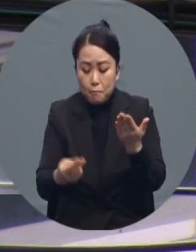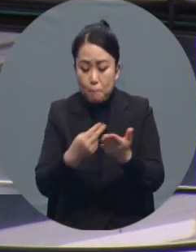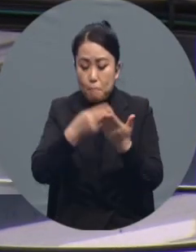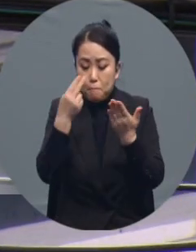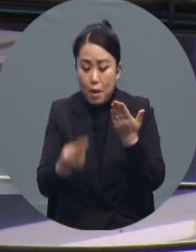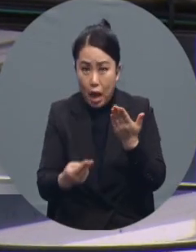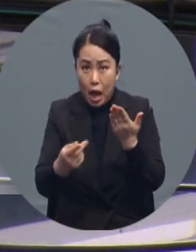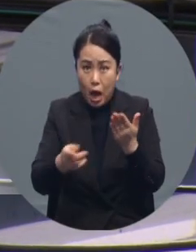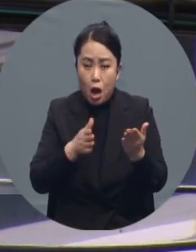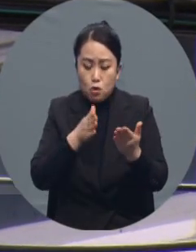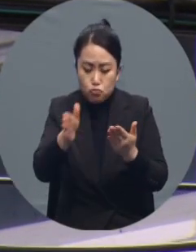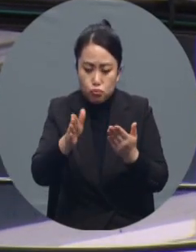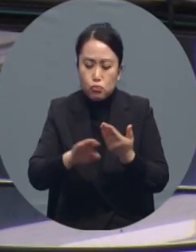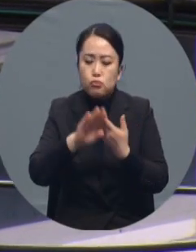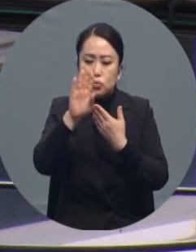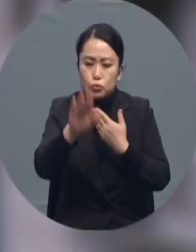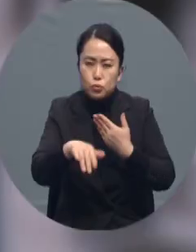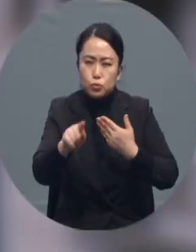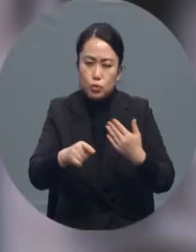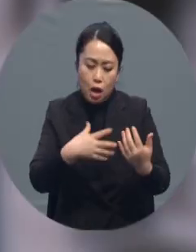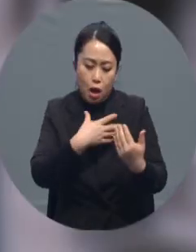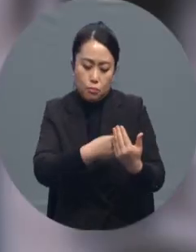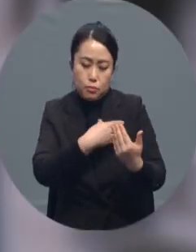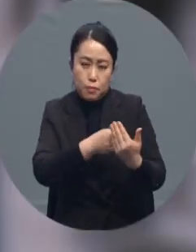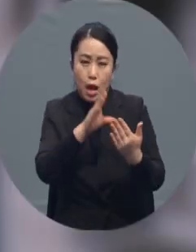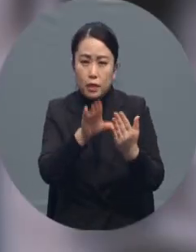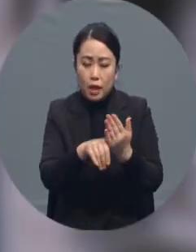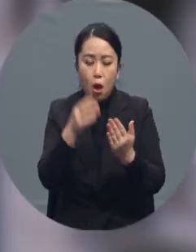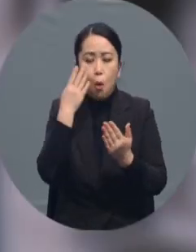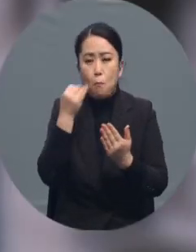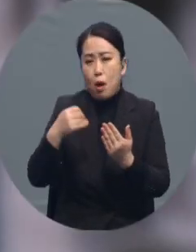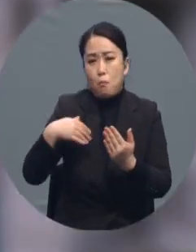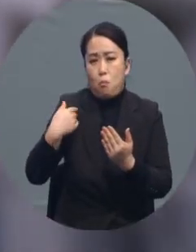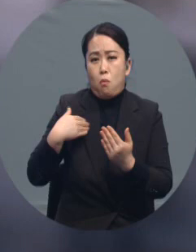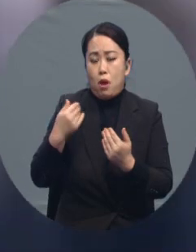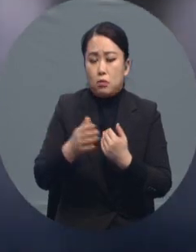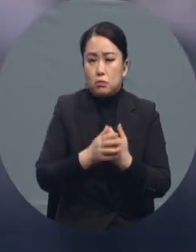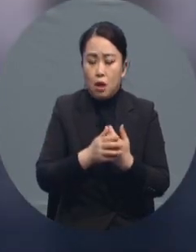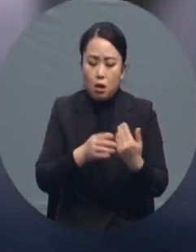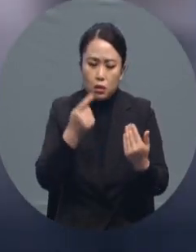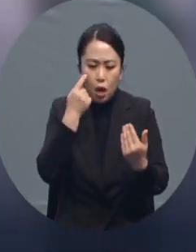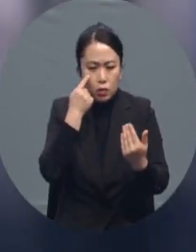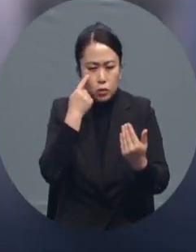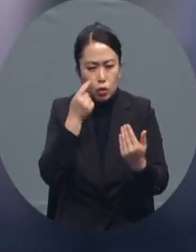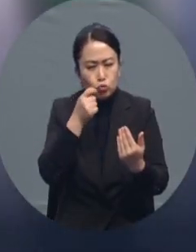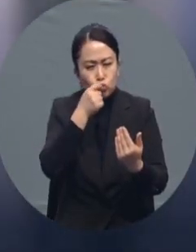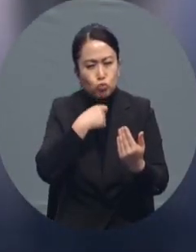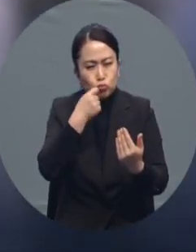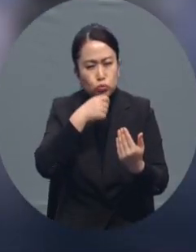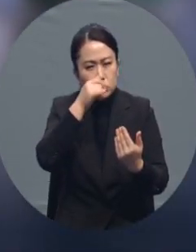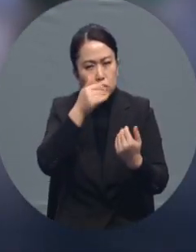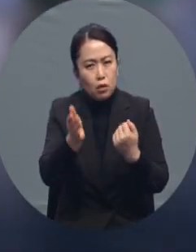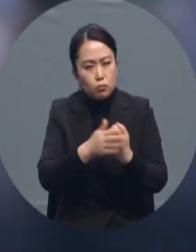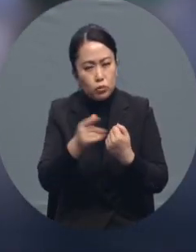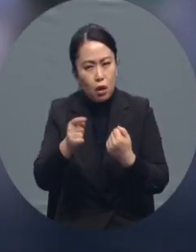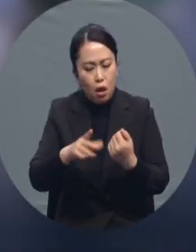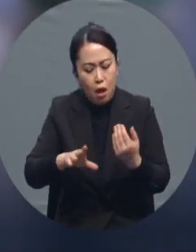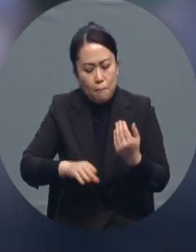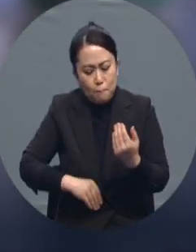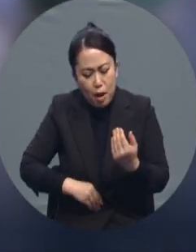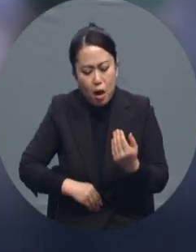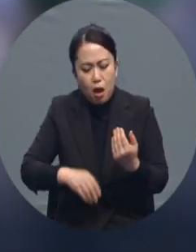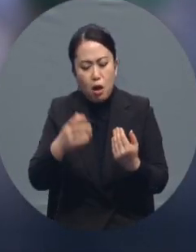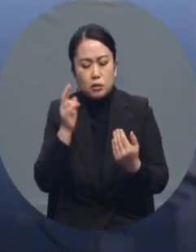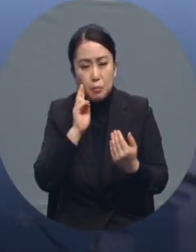수유 시간에도 엄마는 아무것도 몰랐습니다. 한쪽 눈에 눈물이 굴길래 그때 아이고 아기가 배가